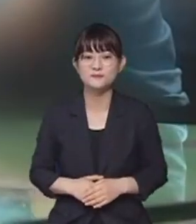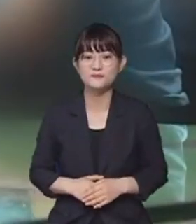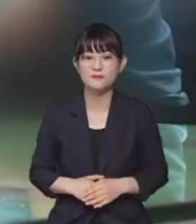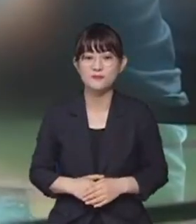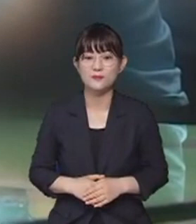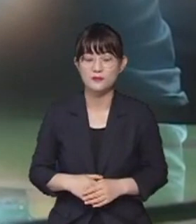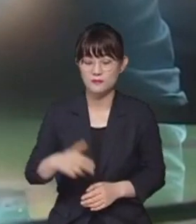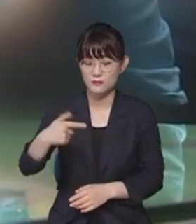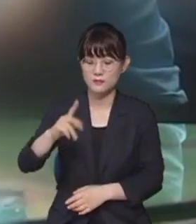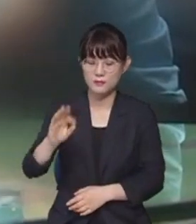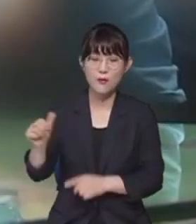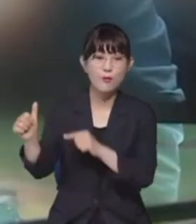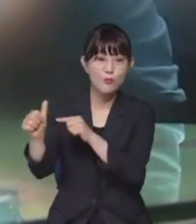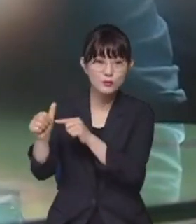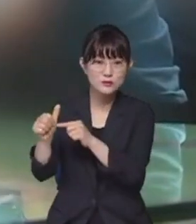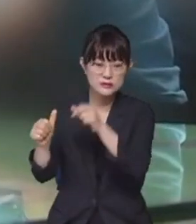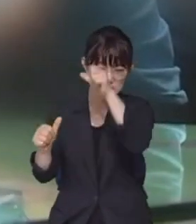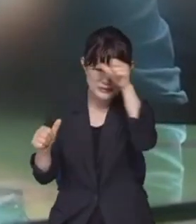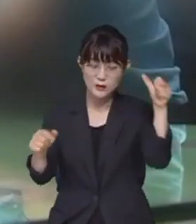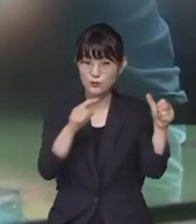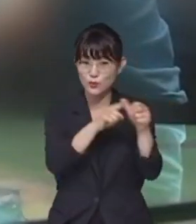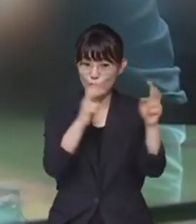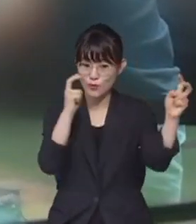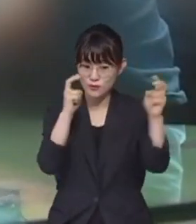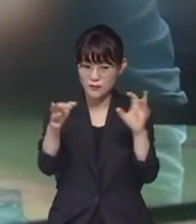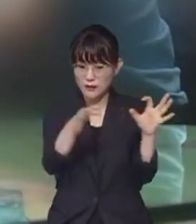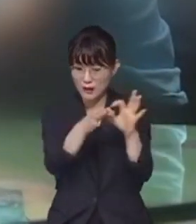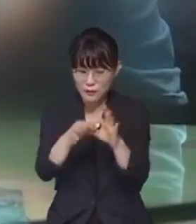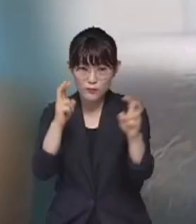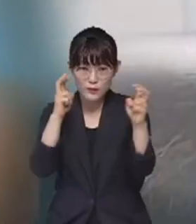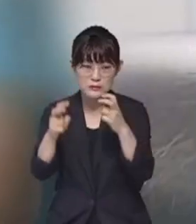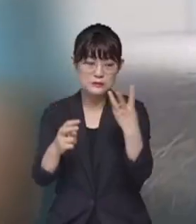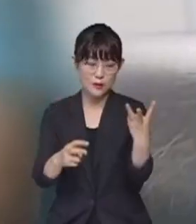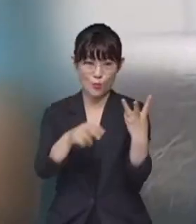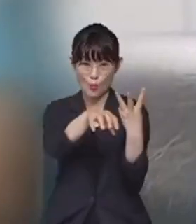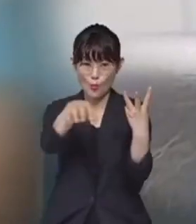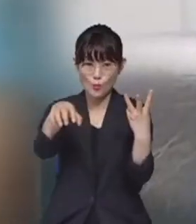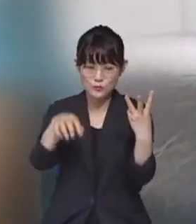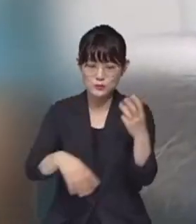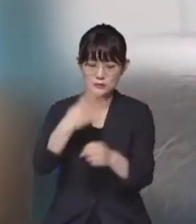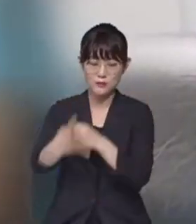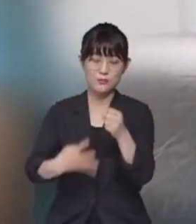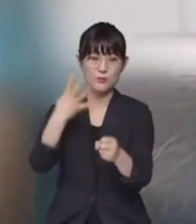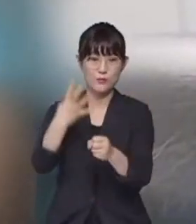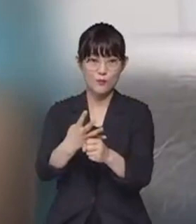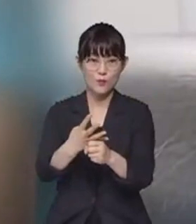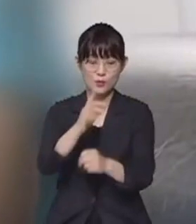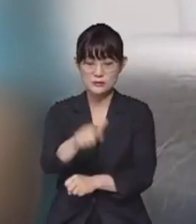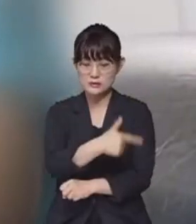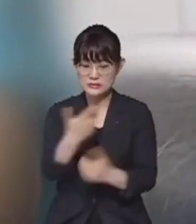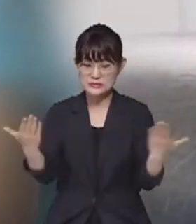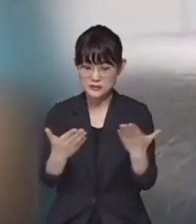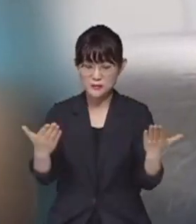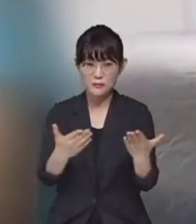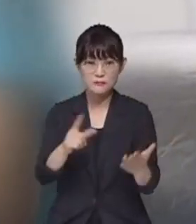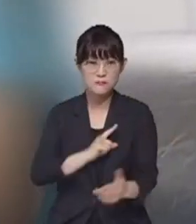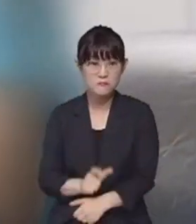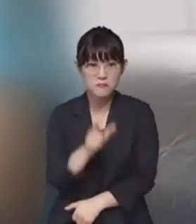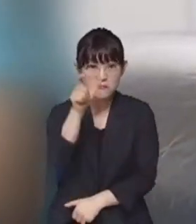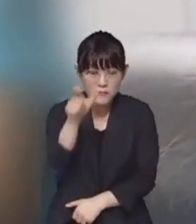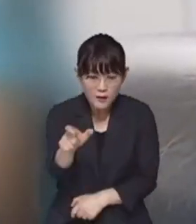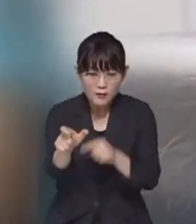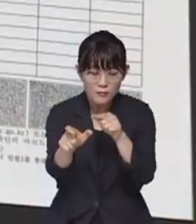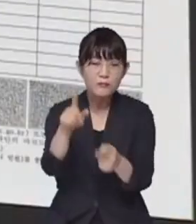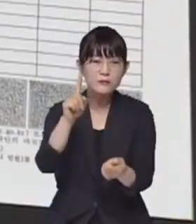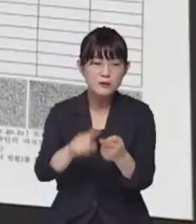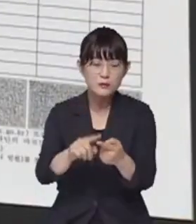정모 씨는 같은 교회 장로의 사업체와 관련 업체 등 세 곳에 4년에 걸쳐 일용직으로 등록돼 있었다는 사실을